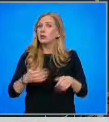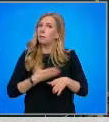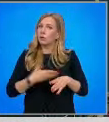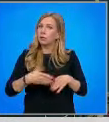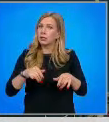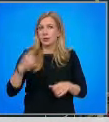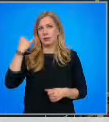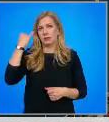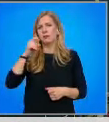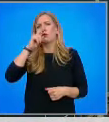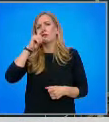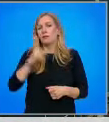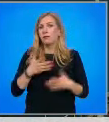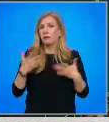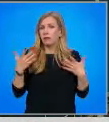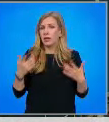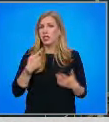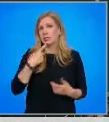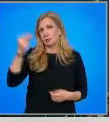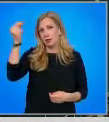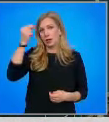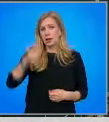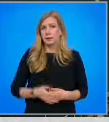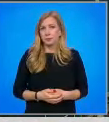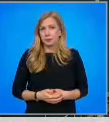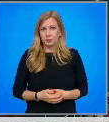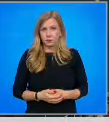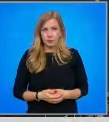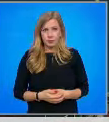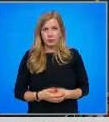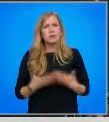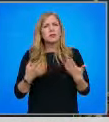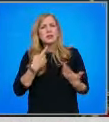че е изключително важна, за България.